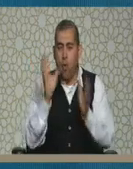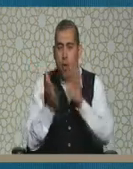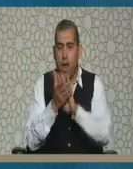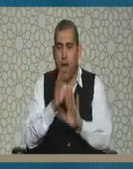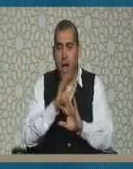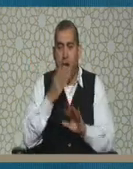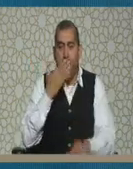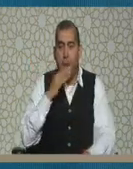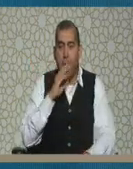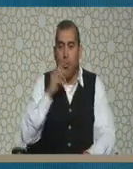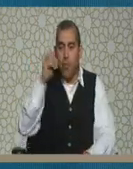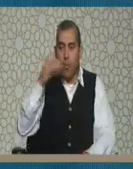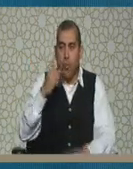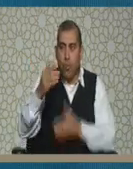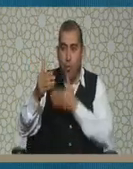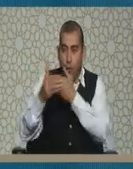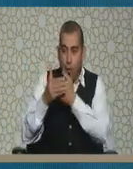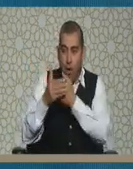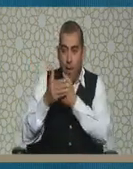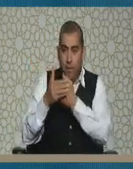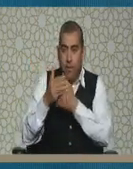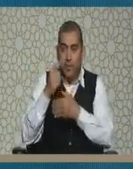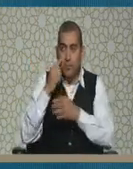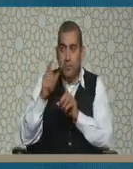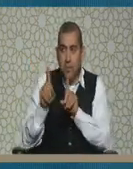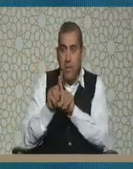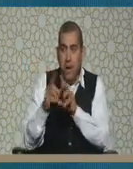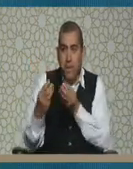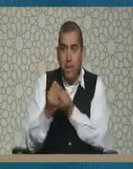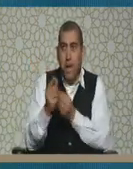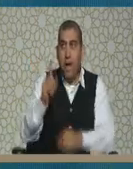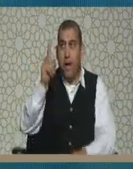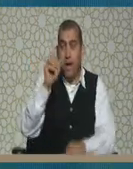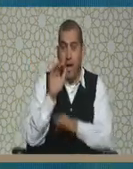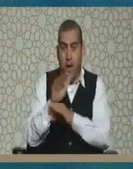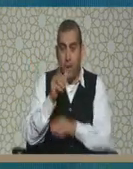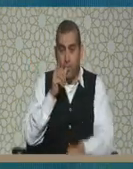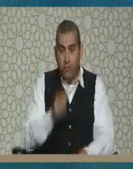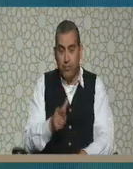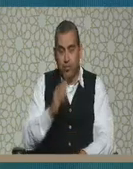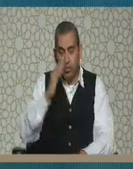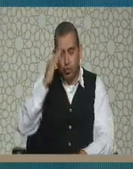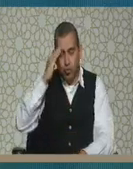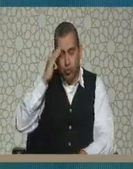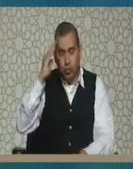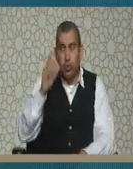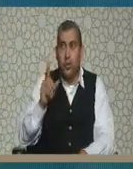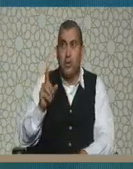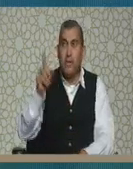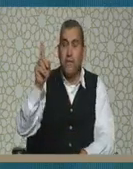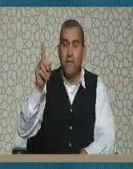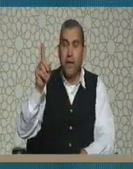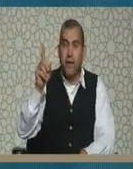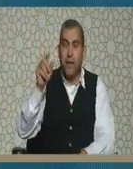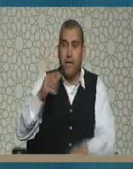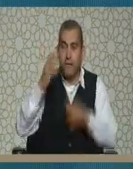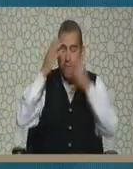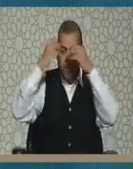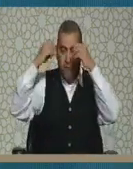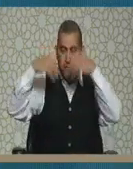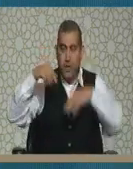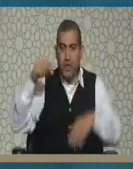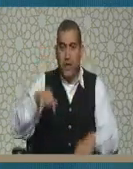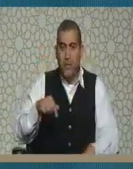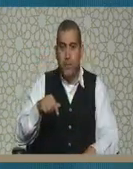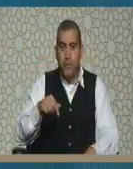حمد نعمه القرب والمعيه الربانيه لا شكرته في فضل